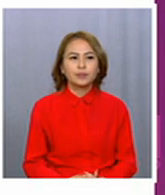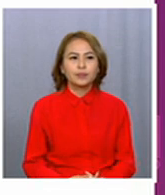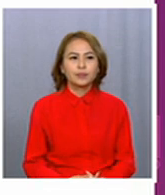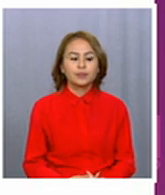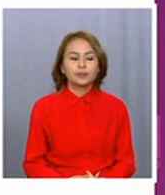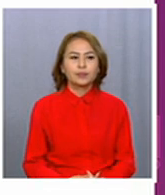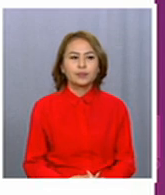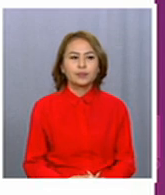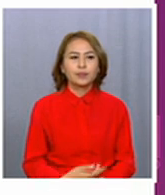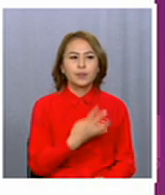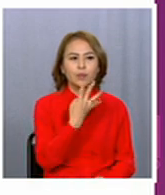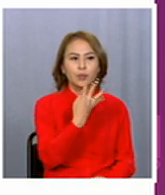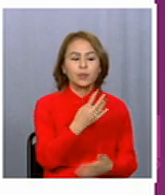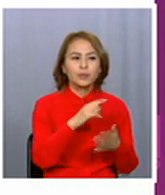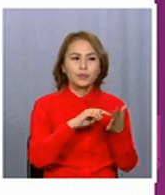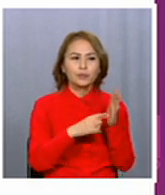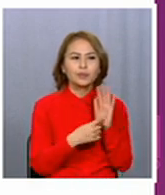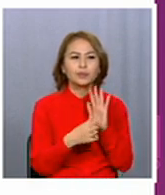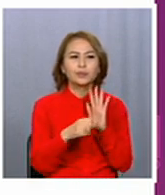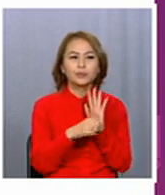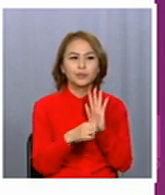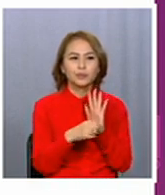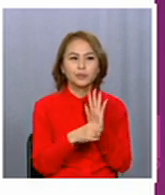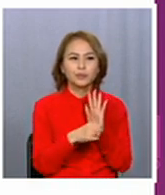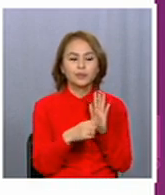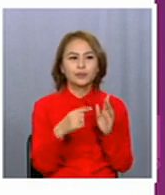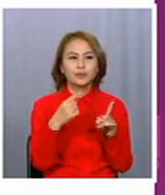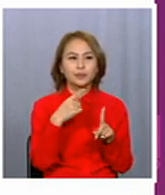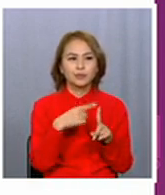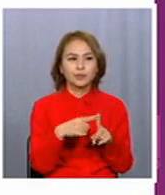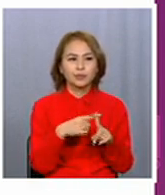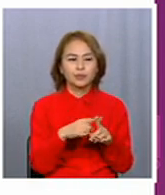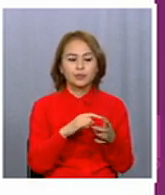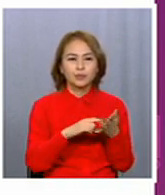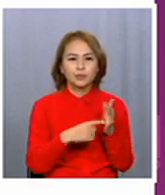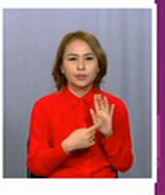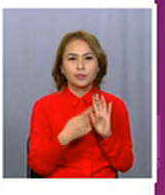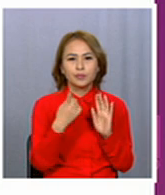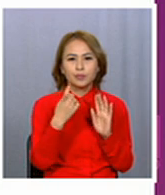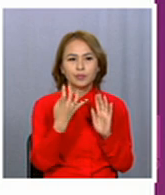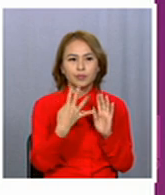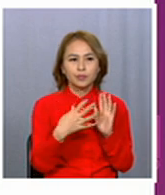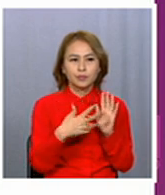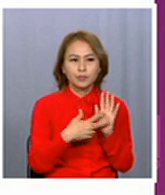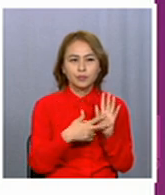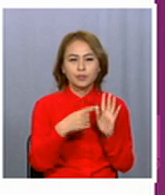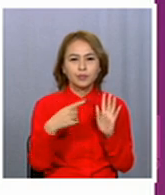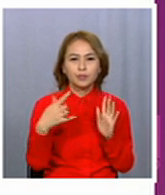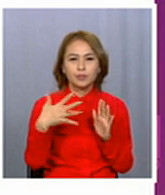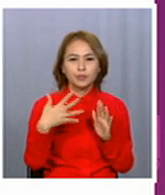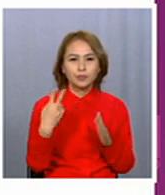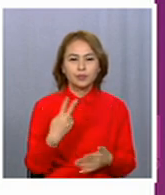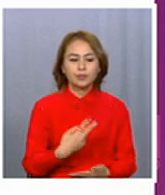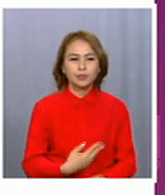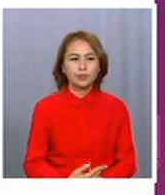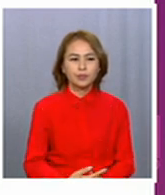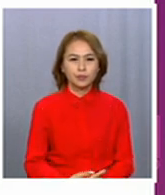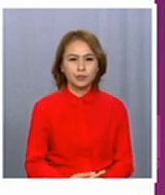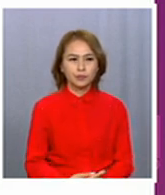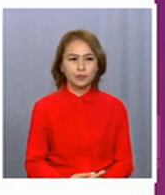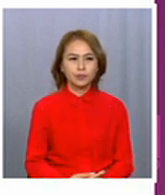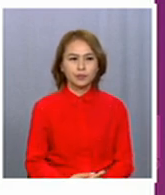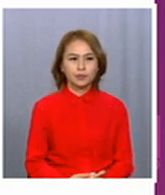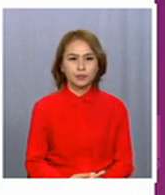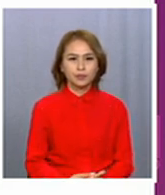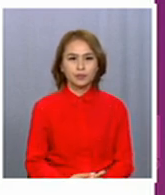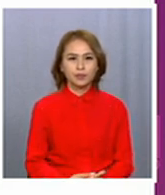4 пен 6-ның көбейтіндісінің x-ке көбейтіндісі 148 пен 52-нің айырмасына тең.